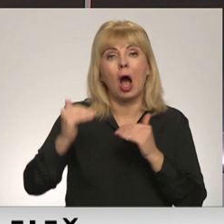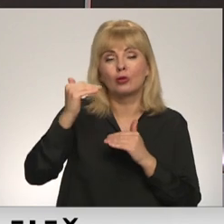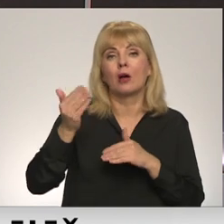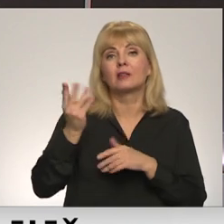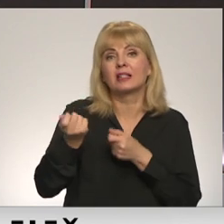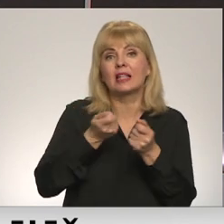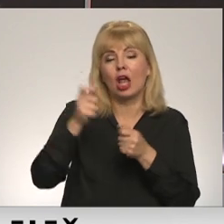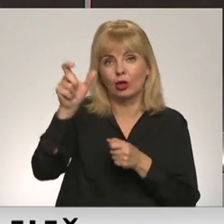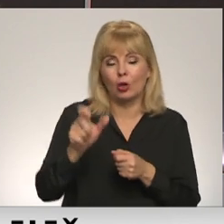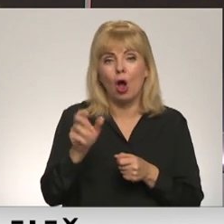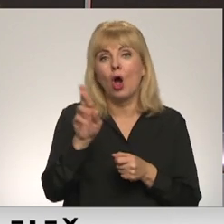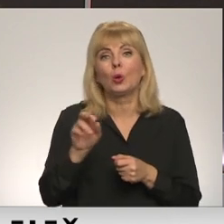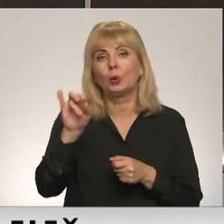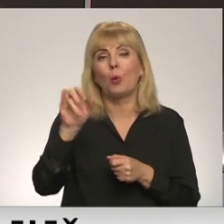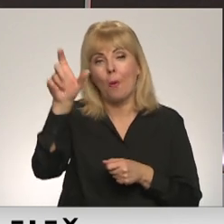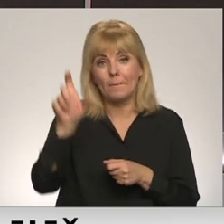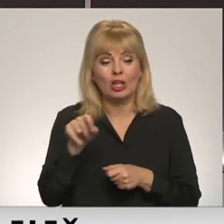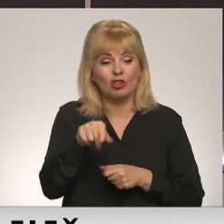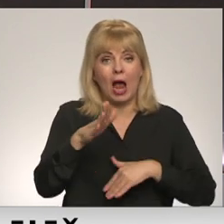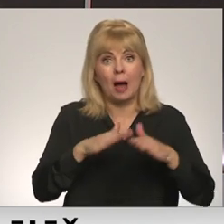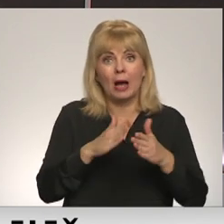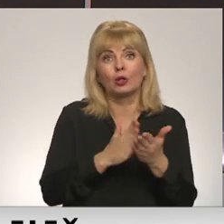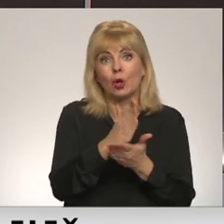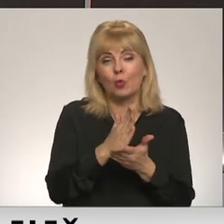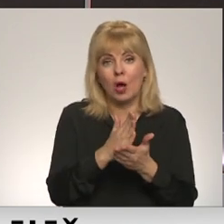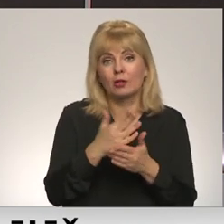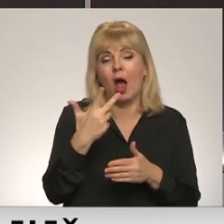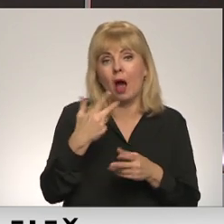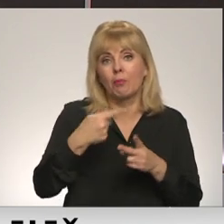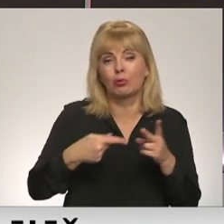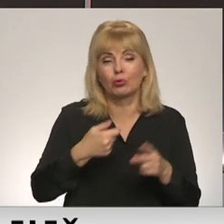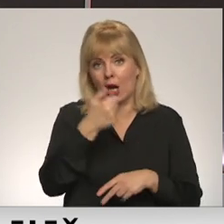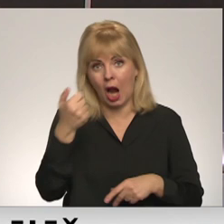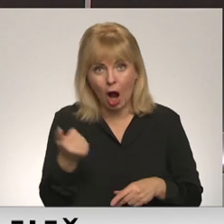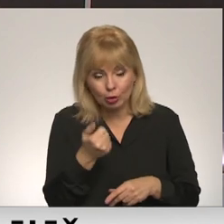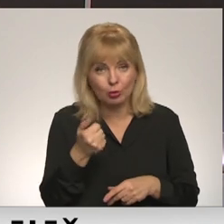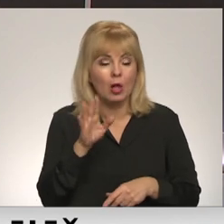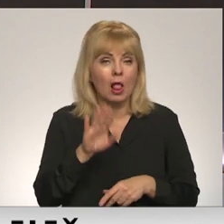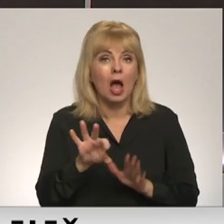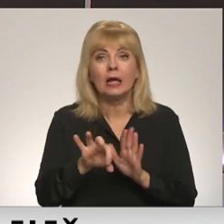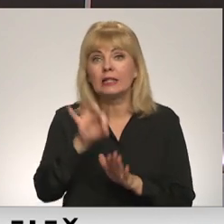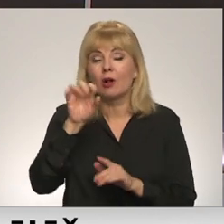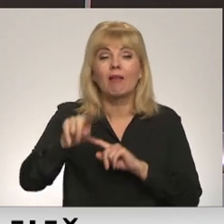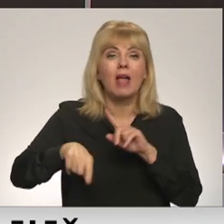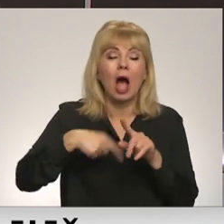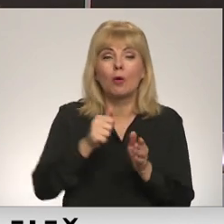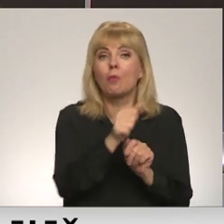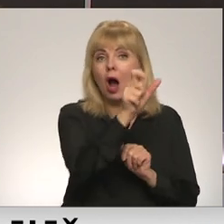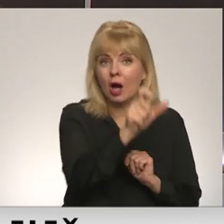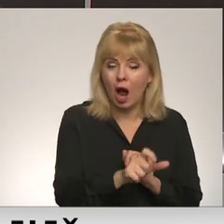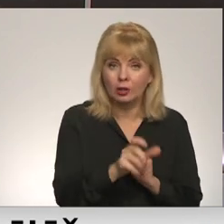Gatim Krūmiņam, kurš šajā amatā nostrādāja 8,5 gadus. Lai izraudzītos nākamo kandidātu,